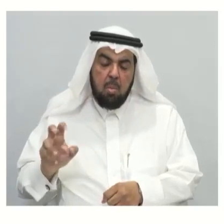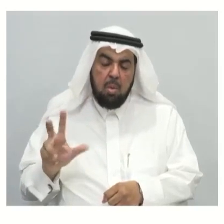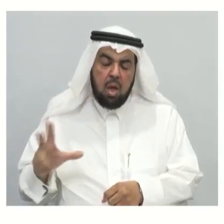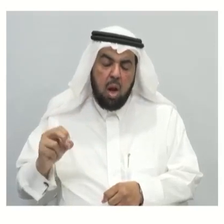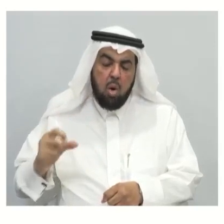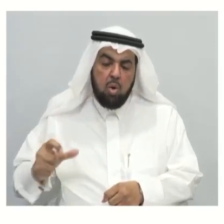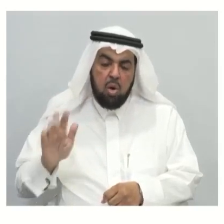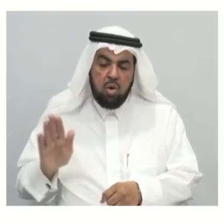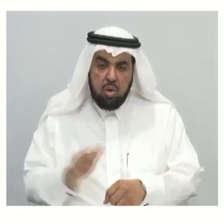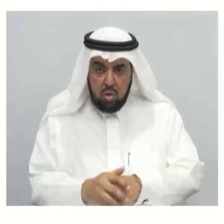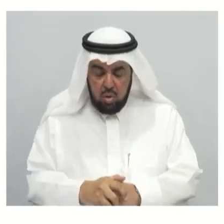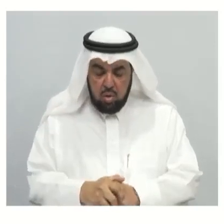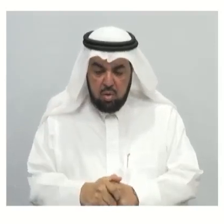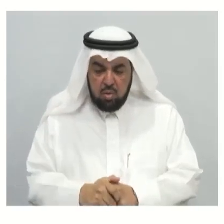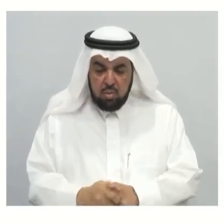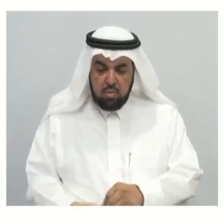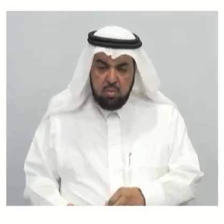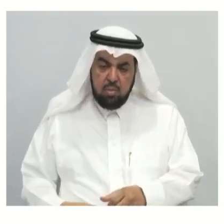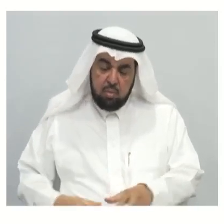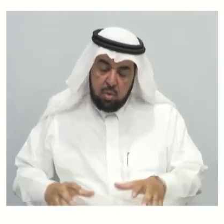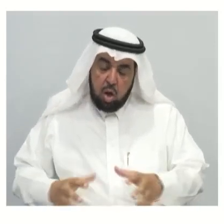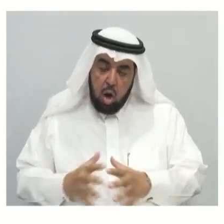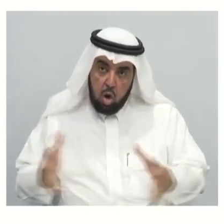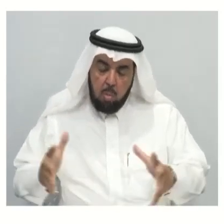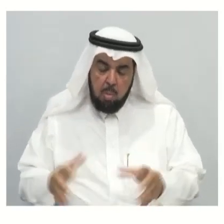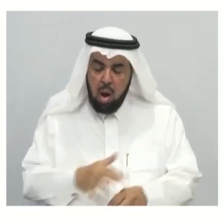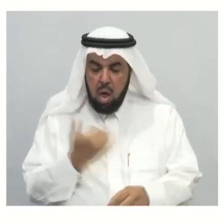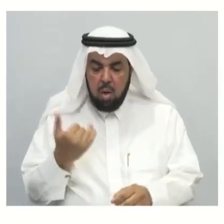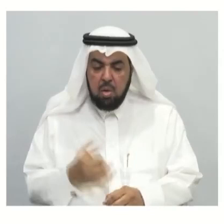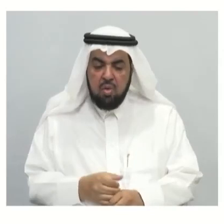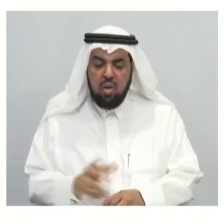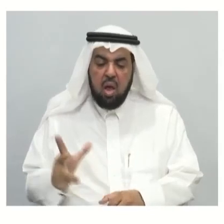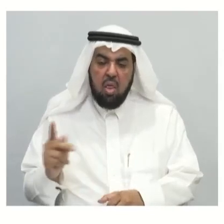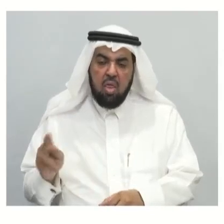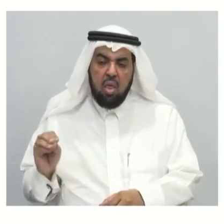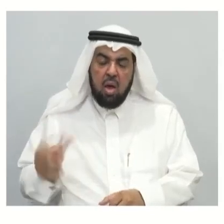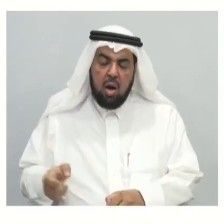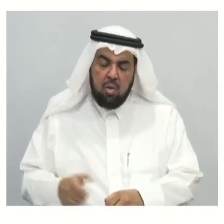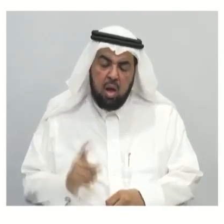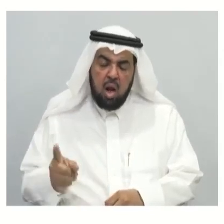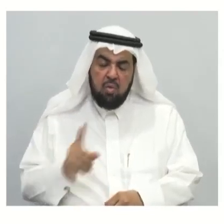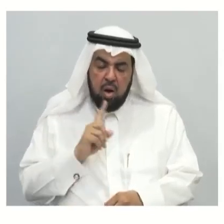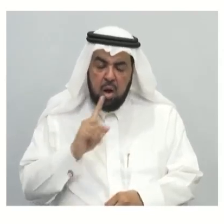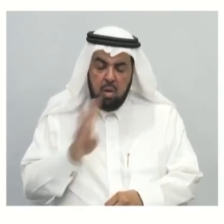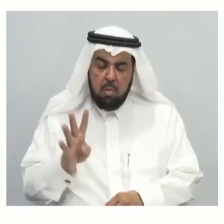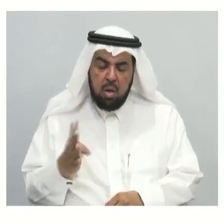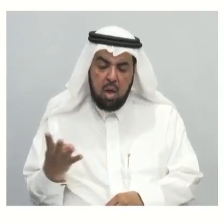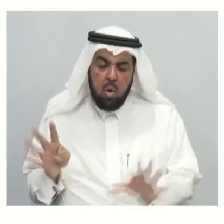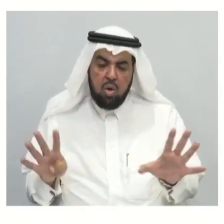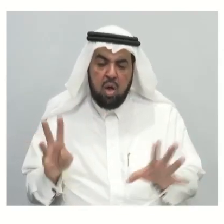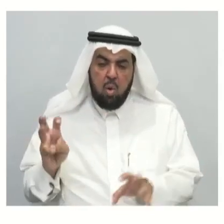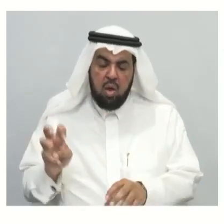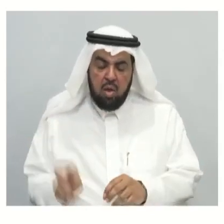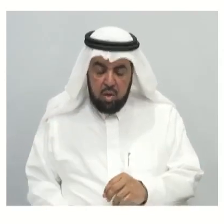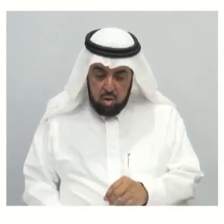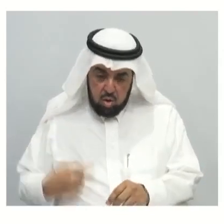القدس اذا القمه العربيه التي عقدت في مدينه الظهران في عام 1499 اطلق او اطلق عليها